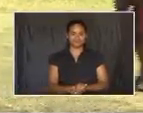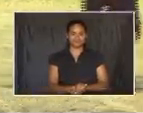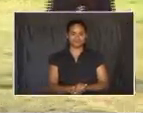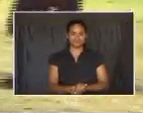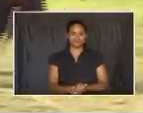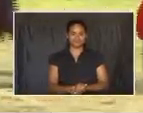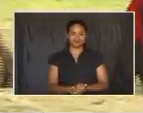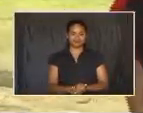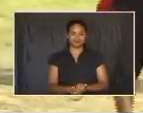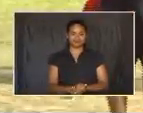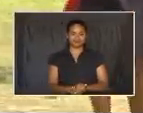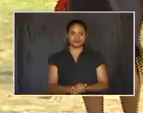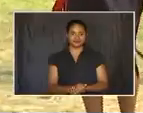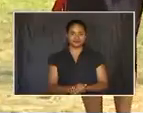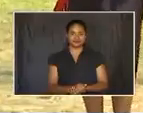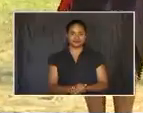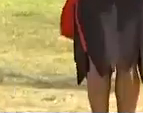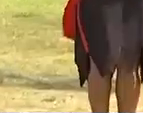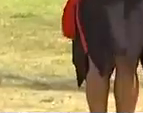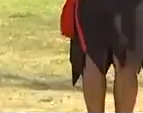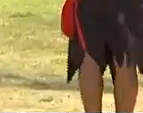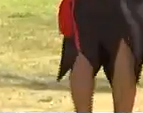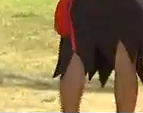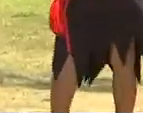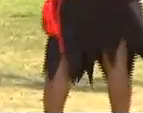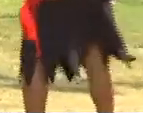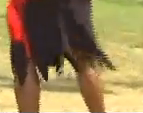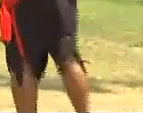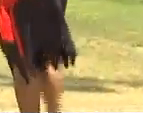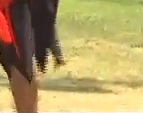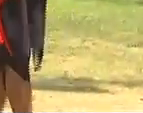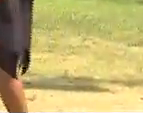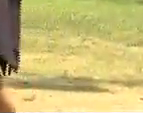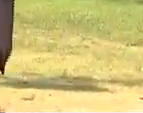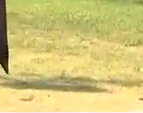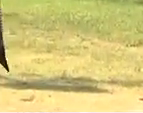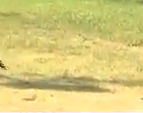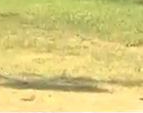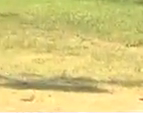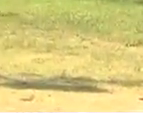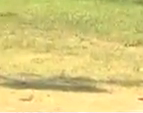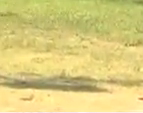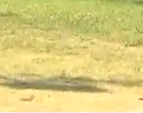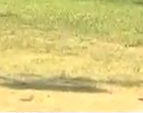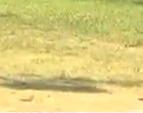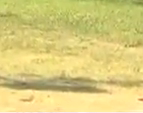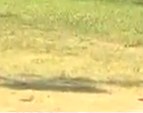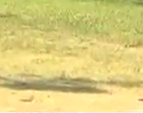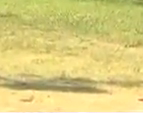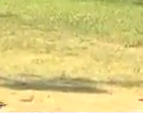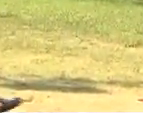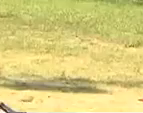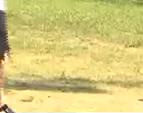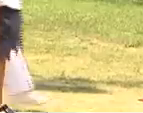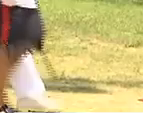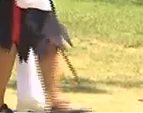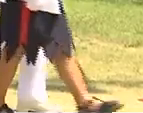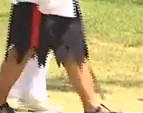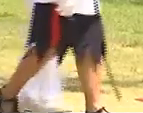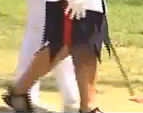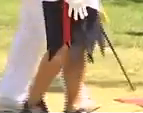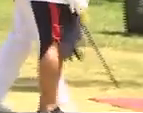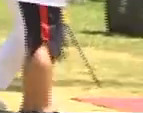तो अब आज के कार्यक्रम के अंत तक हम पहुंच ही चुके हैं। बस अब फिजी के राष्ट्रपति जो है